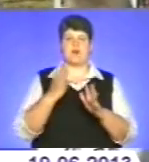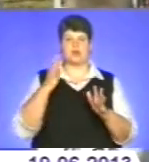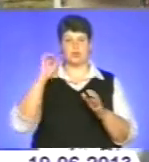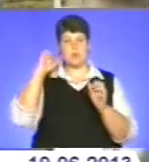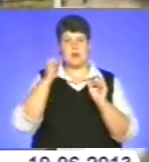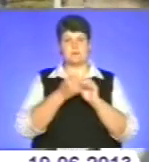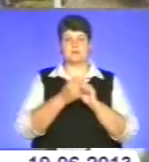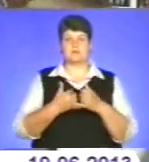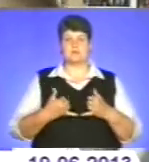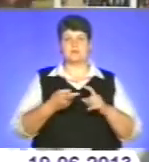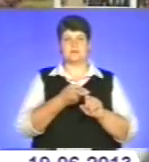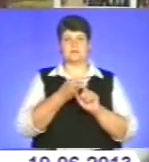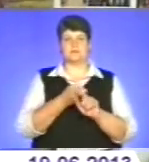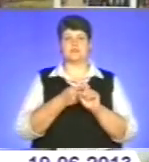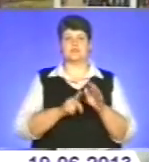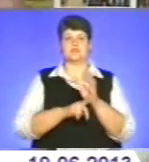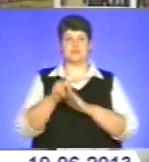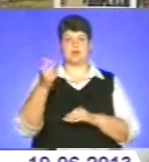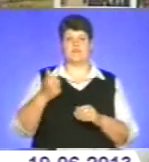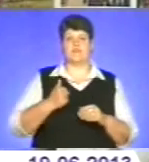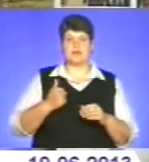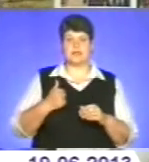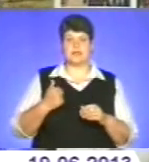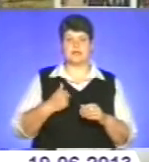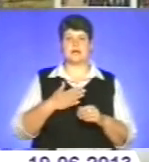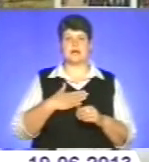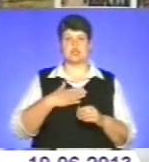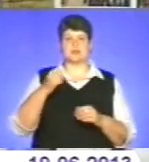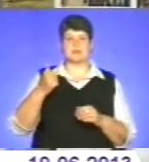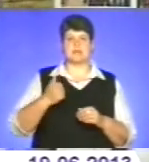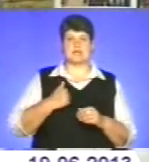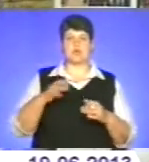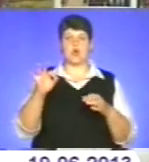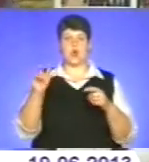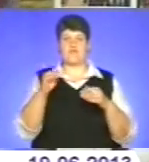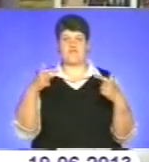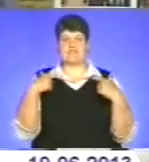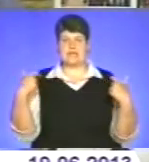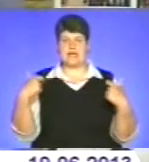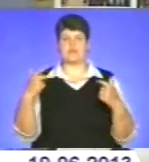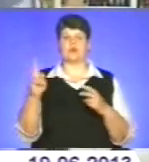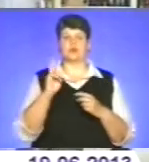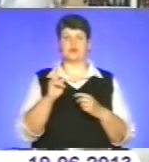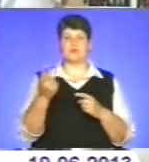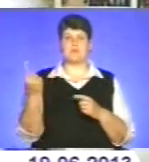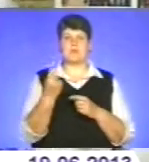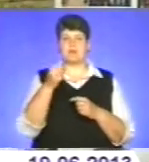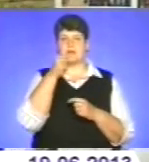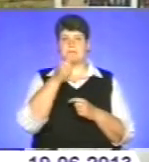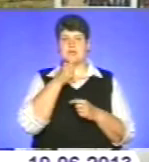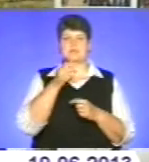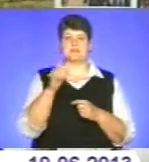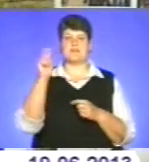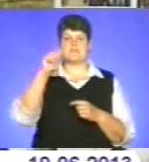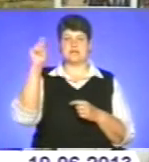війни, присвячену тим сотням тисячам наших солдат і офіцерів, які в перші місяці війни, це з июля